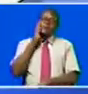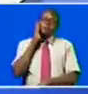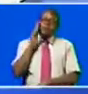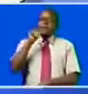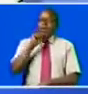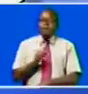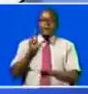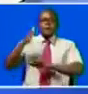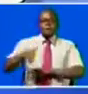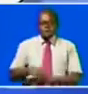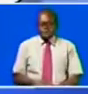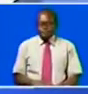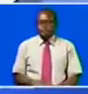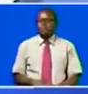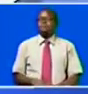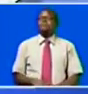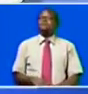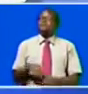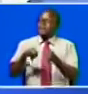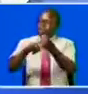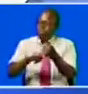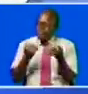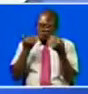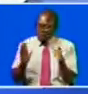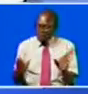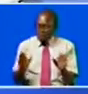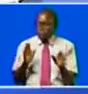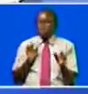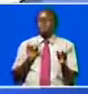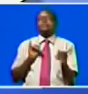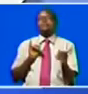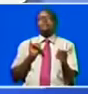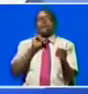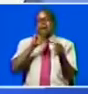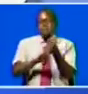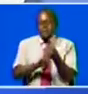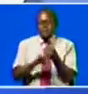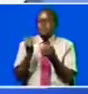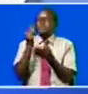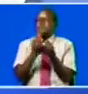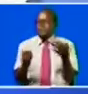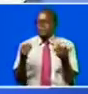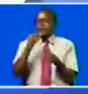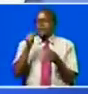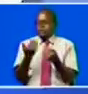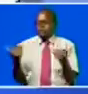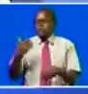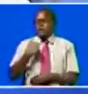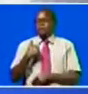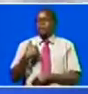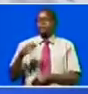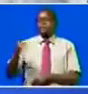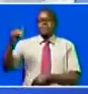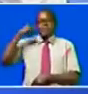umri. Mwanamke unamwona anafaa ako kwa ndoa, ako na mume, wengine mko na wajukuu. Sijui kwa nini unachukua simu yako,